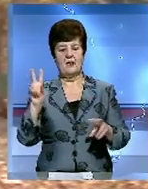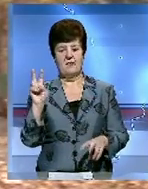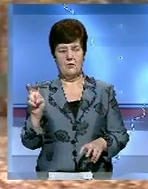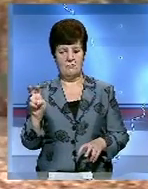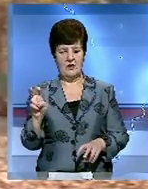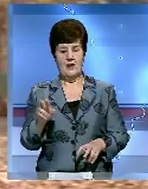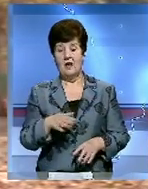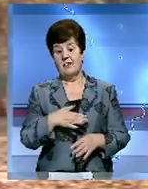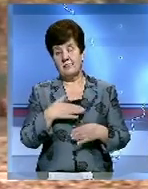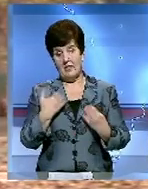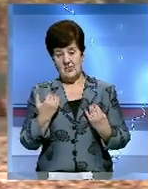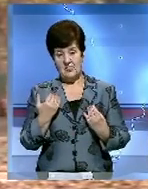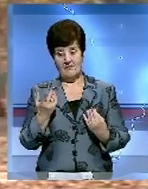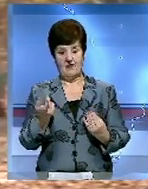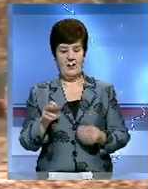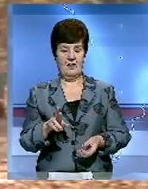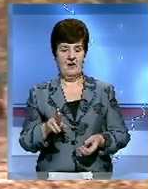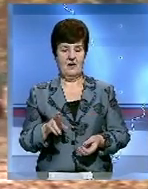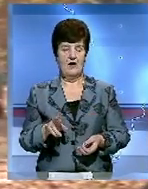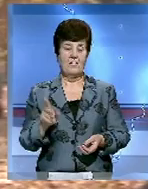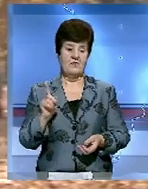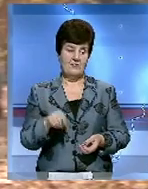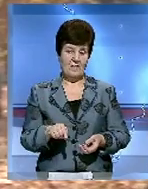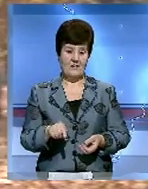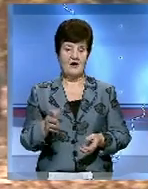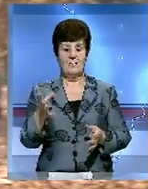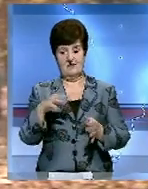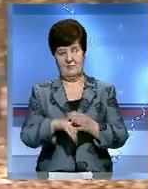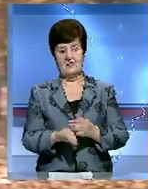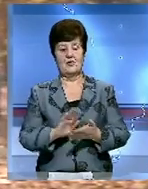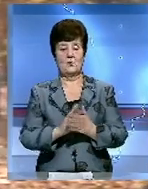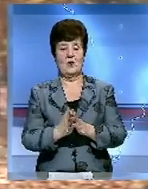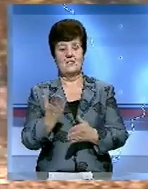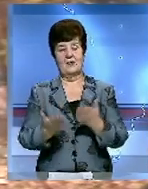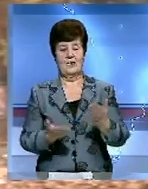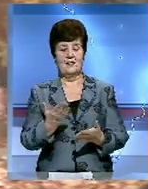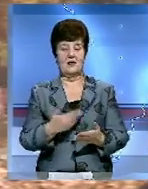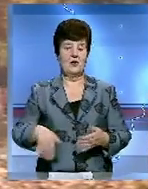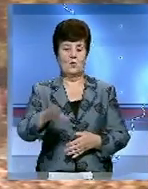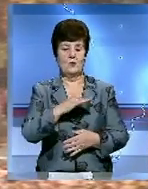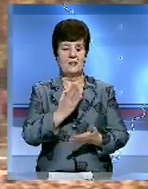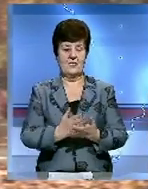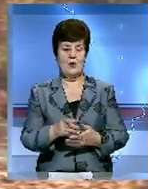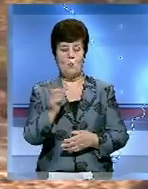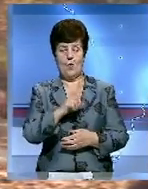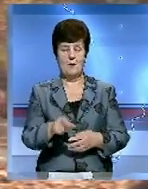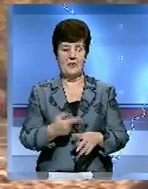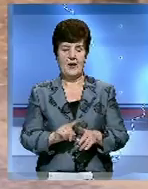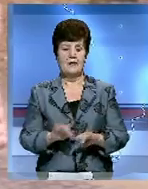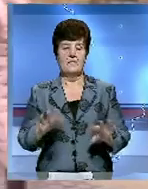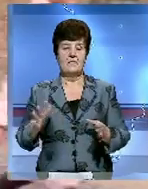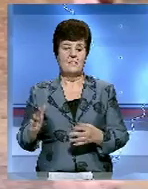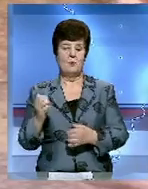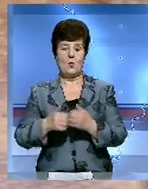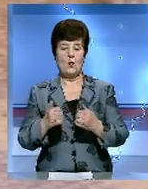vrea, dar să intru în situație, cred că noi toți suntem oameni și asta poate se întâmpla cu oricine. Значит,